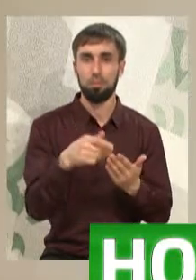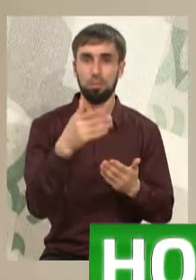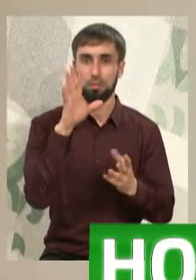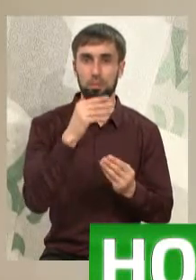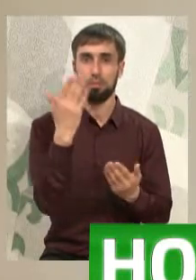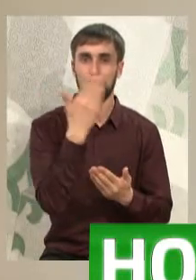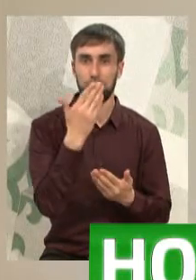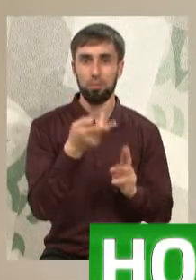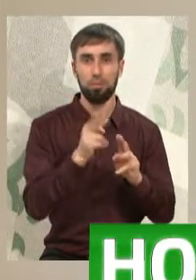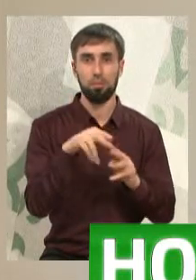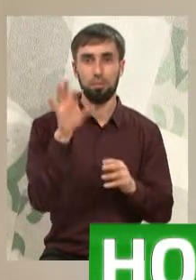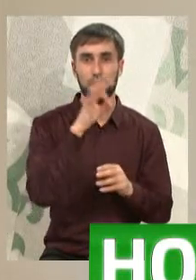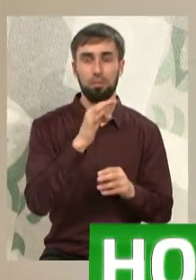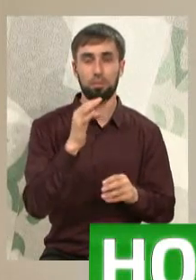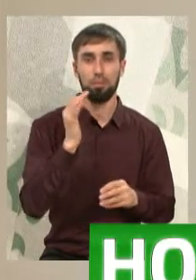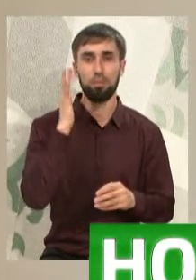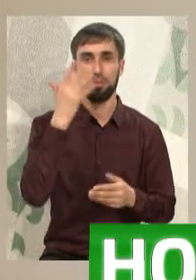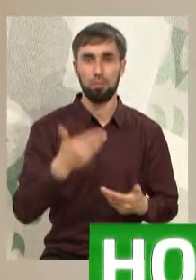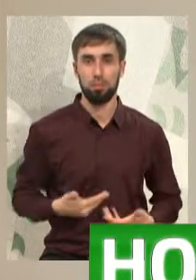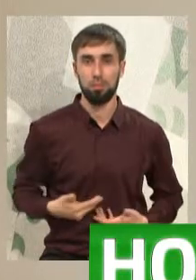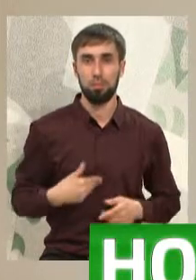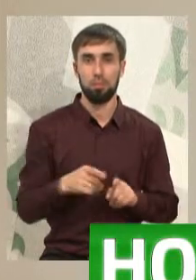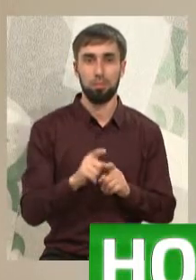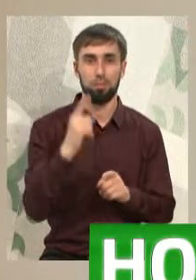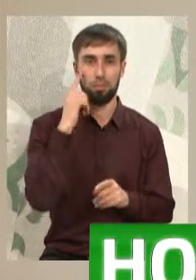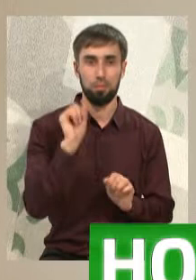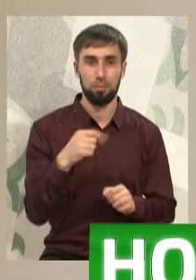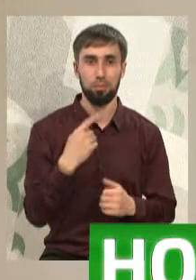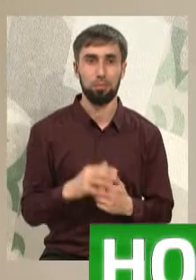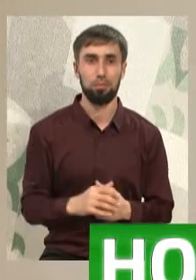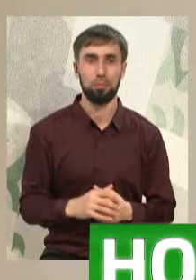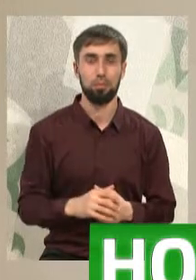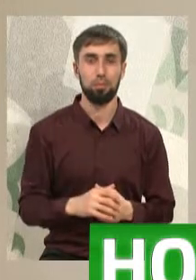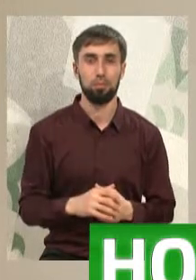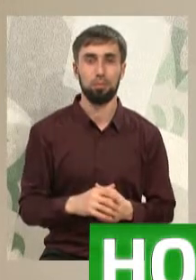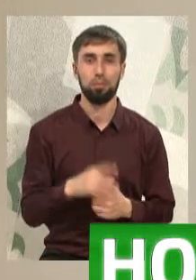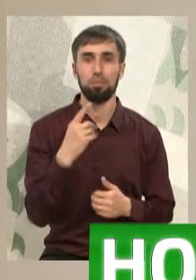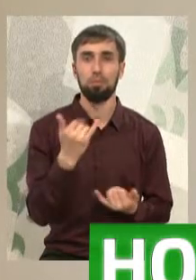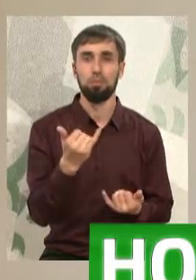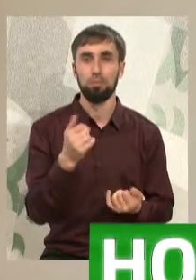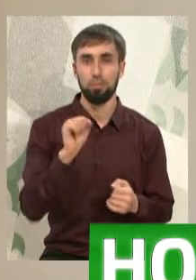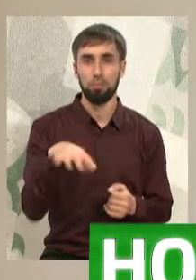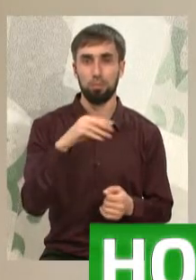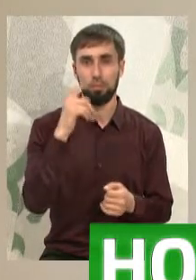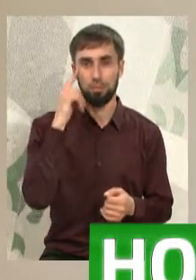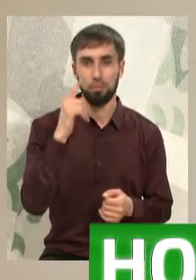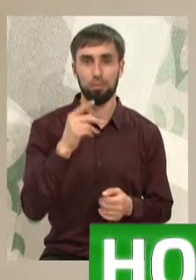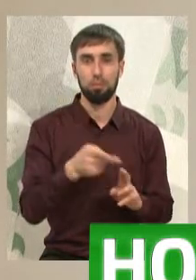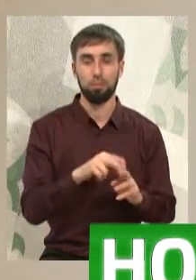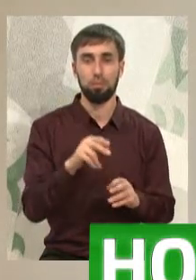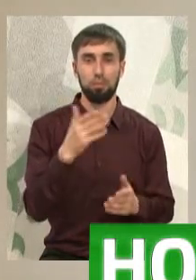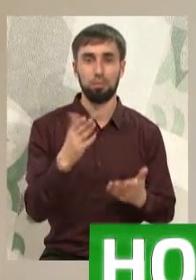И это прекрасная возможность прямо сегодня задуматься над тем, что, блин, а что будет, если просто